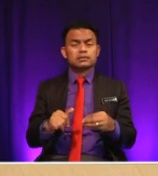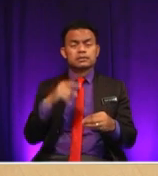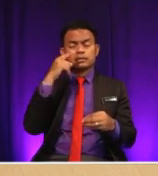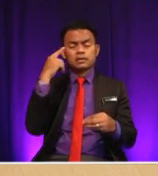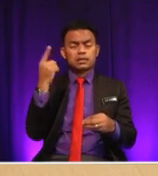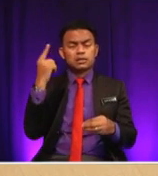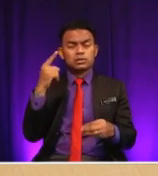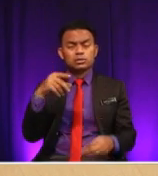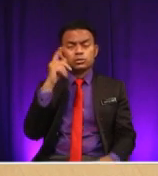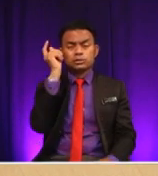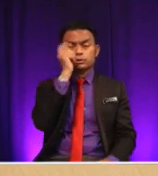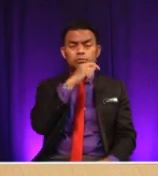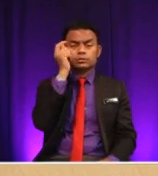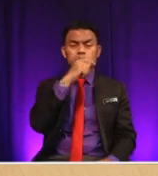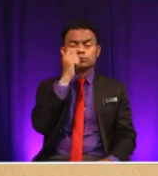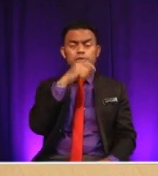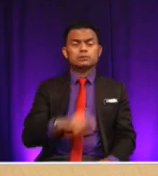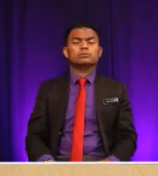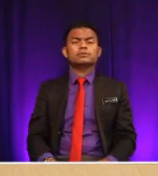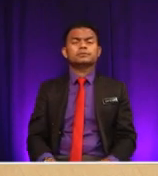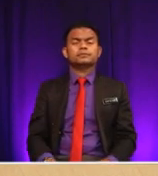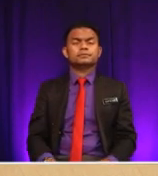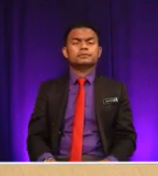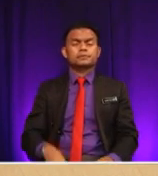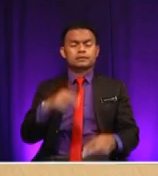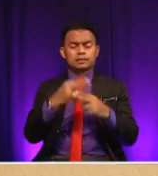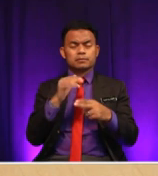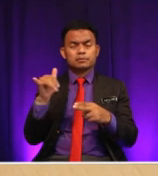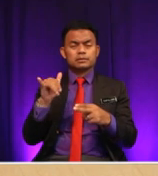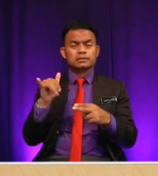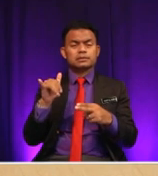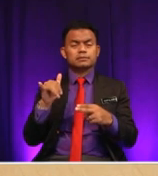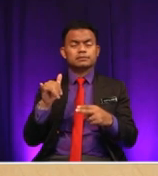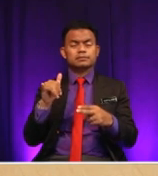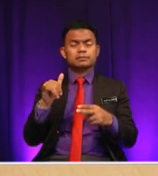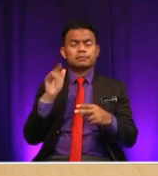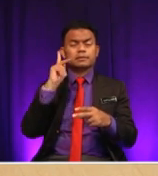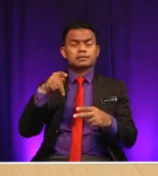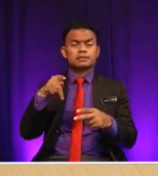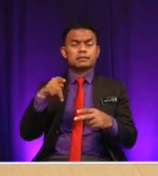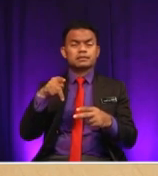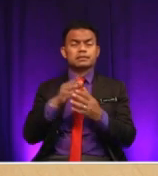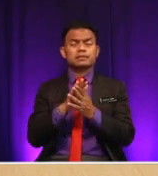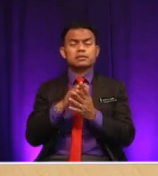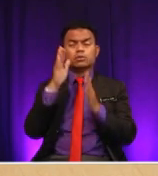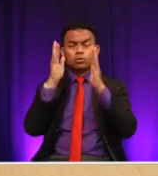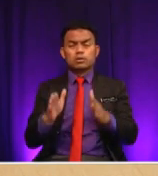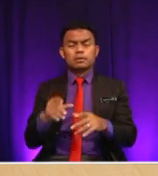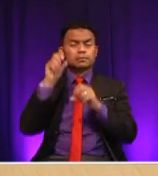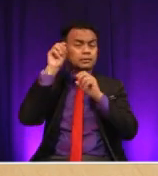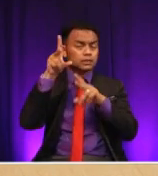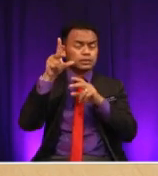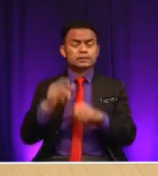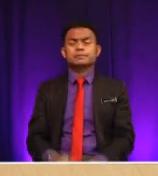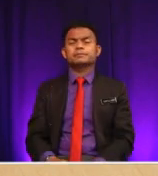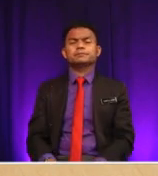buktinya Barang siapa mengukir janji namanya tentu menjadi kecil Oke dan persoalan pada